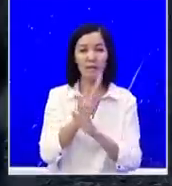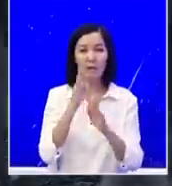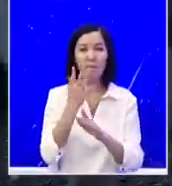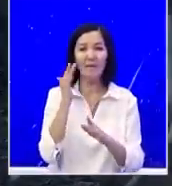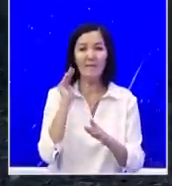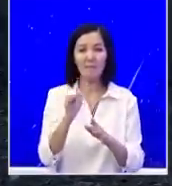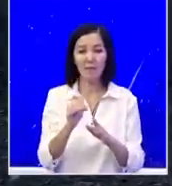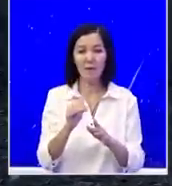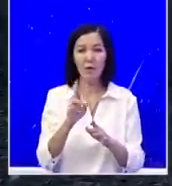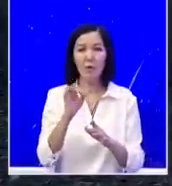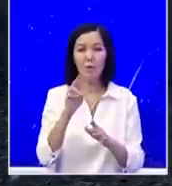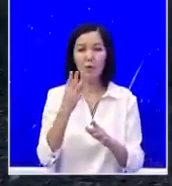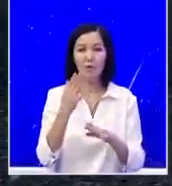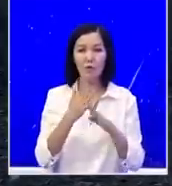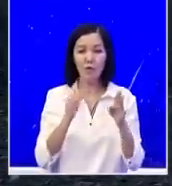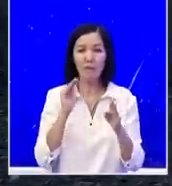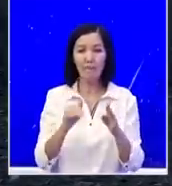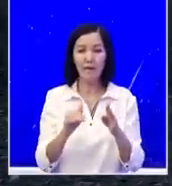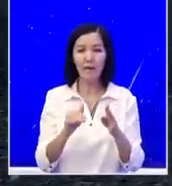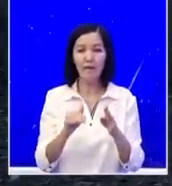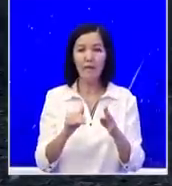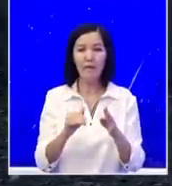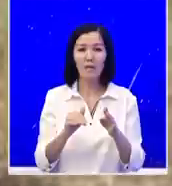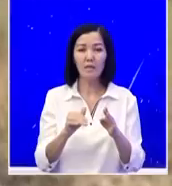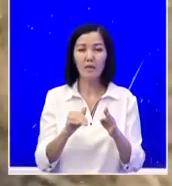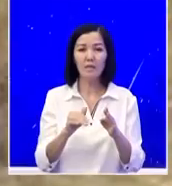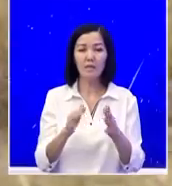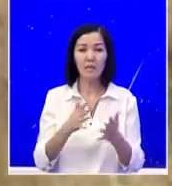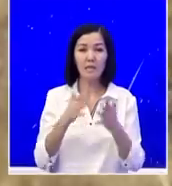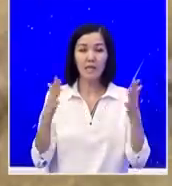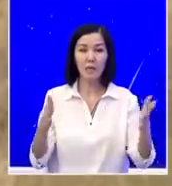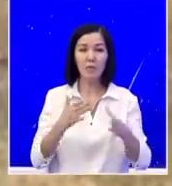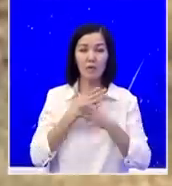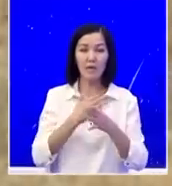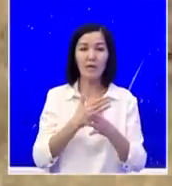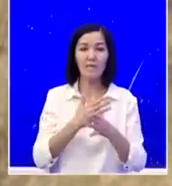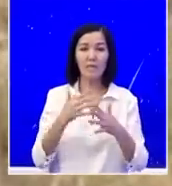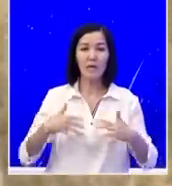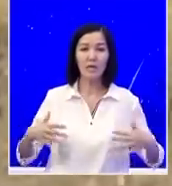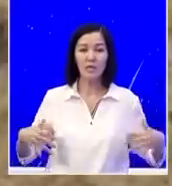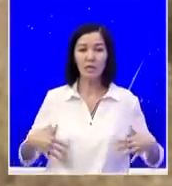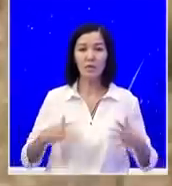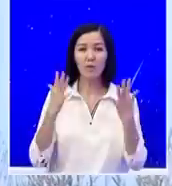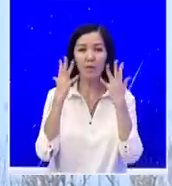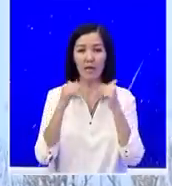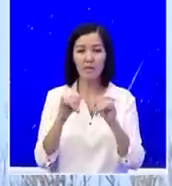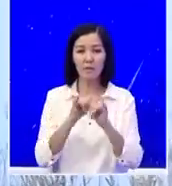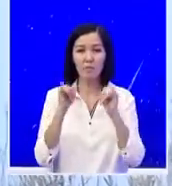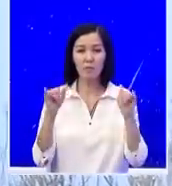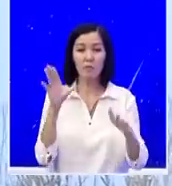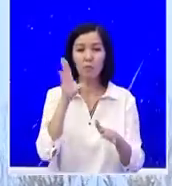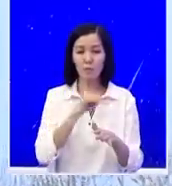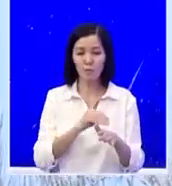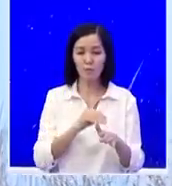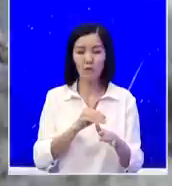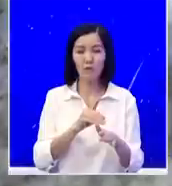5000-ден асқан, құлан 3500 басқа жетіпті. Әлгі қорық аумағын кеңейтудің арқасында жан жануарлардың саны тағы өскен болуы мүмкін